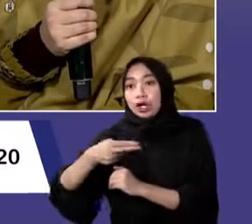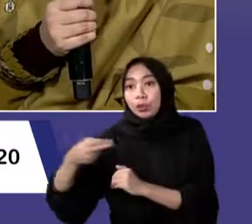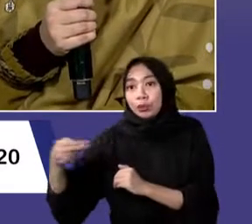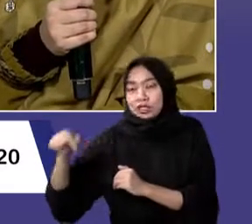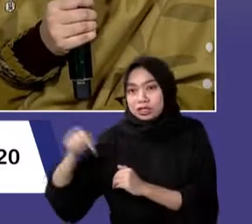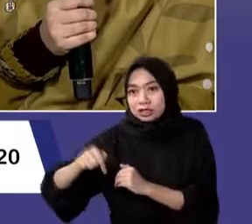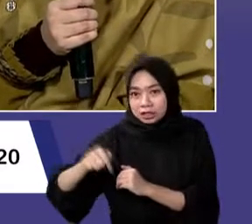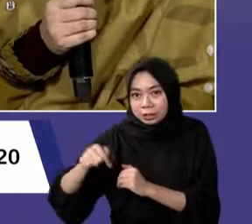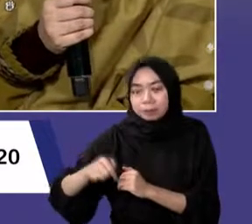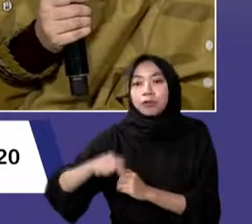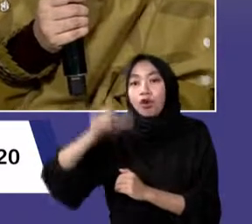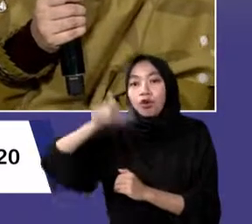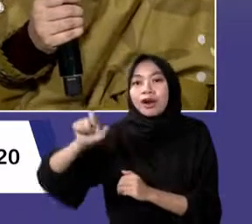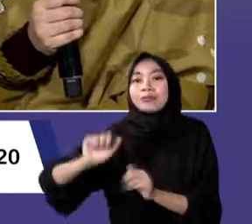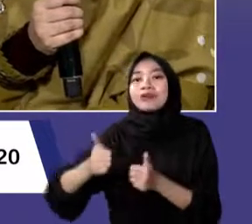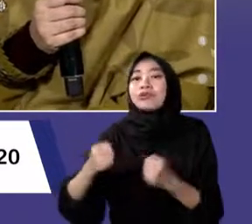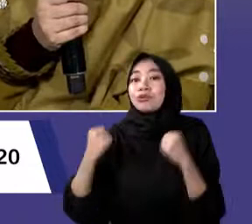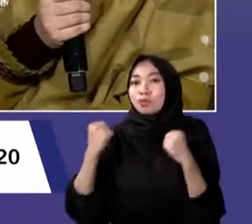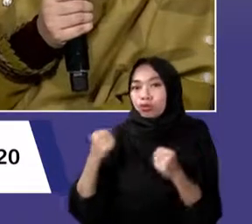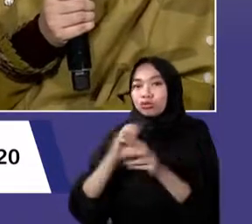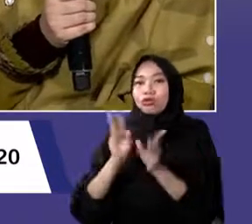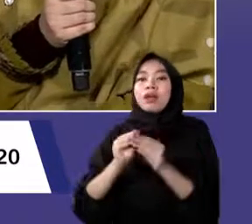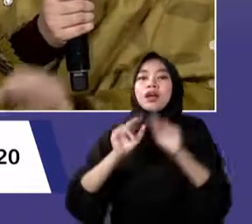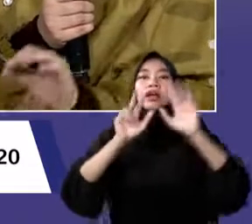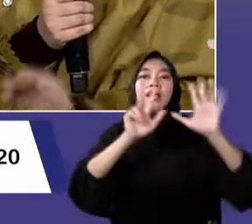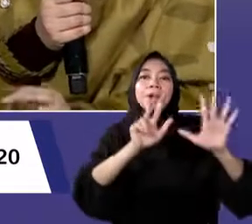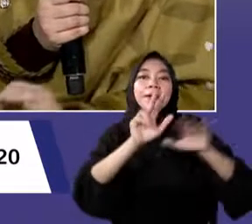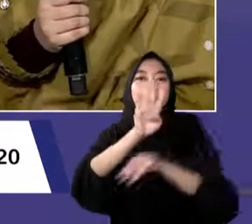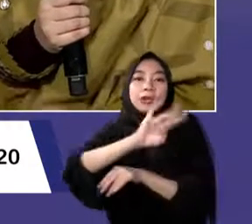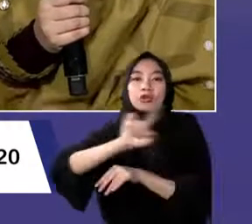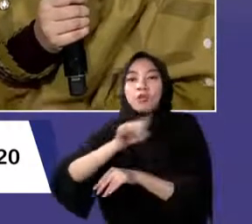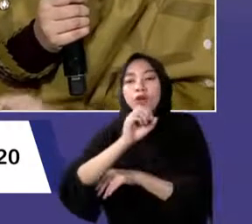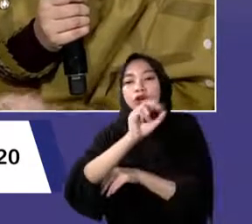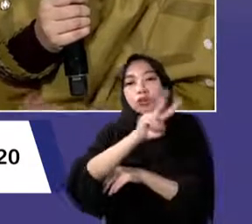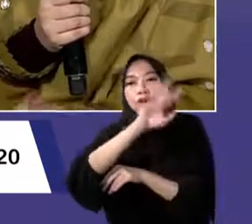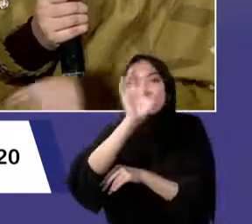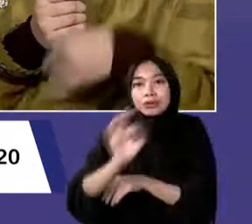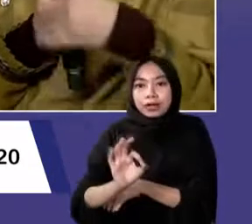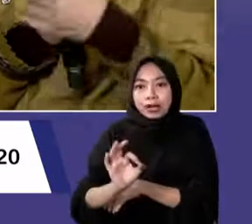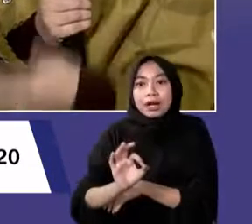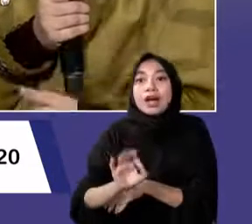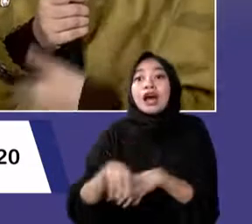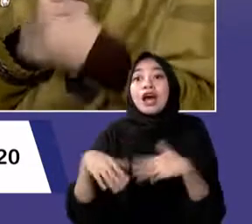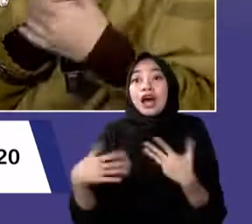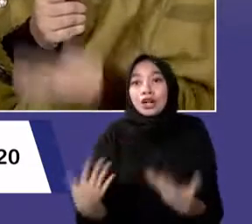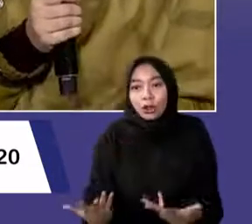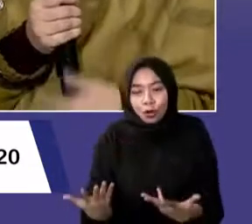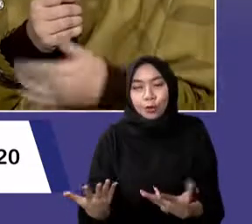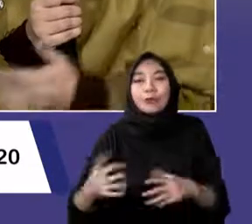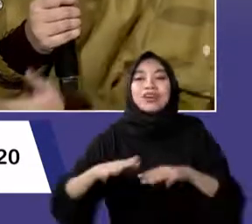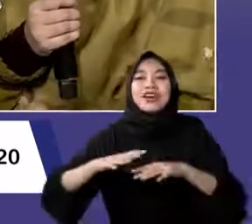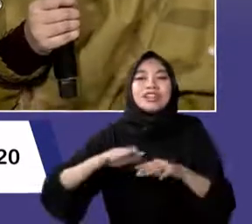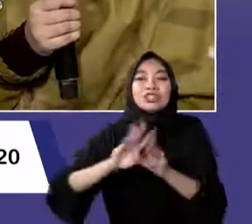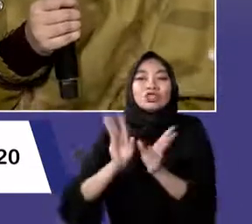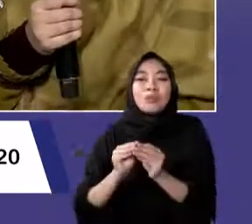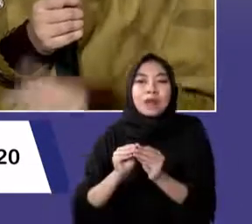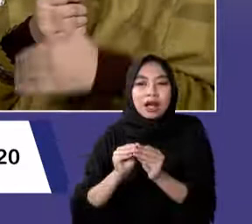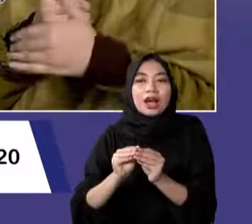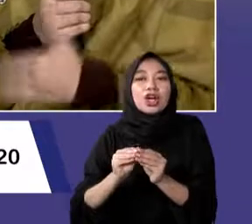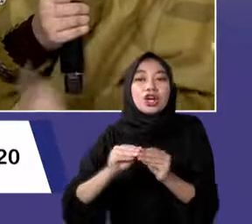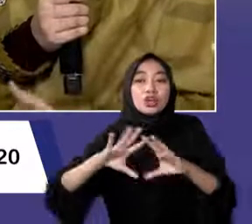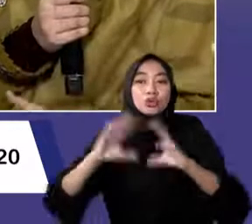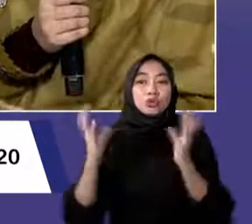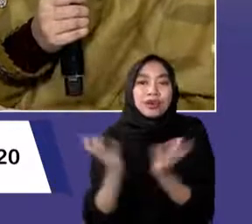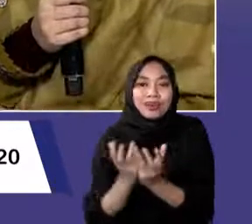sudah di angka 84,02%. Ini berada 14,38% di atas rata-rata angka kesembuhan